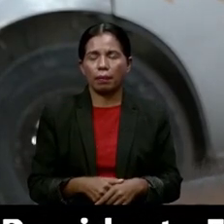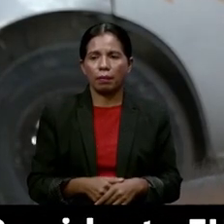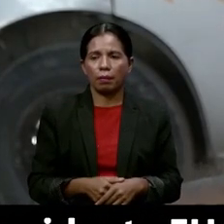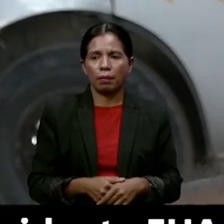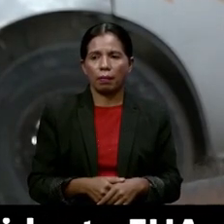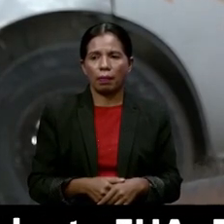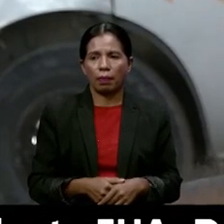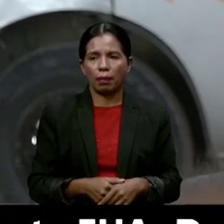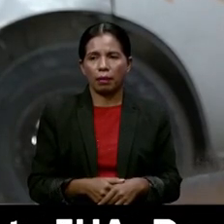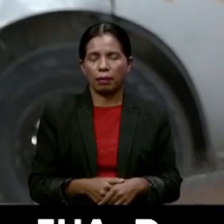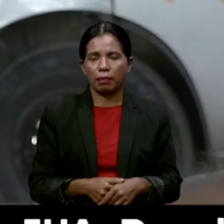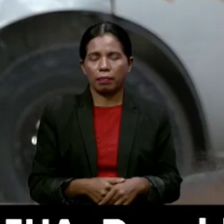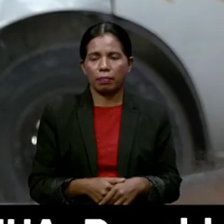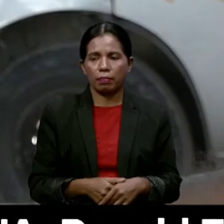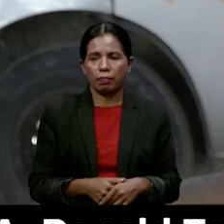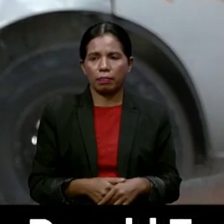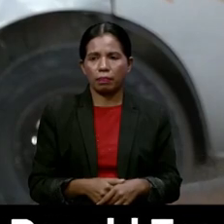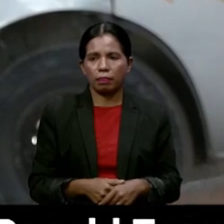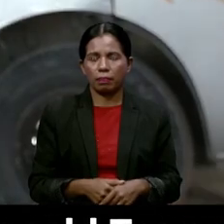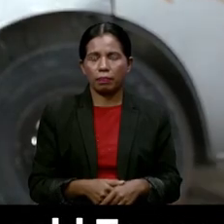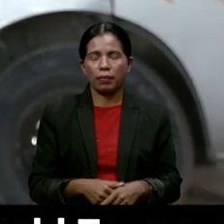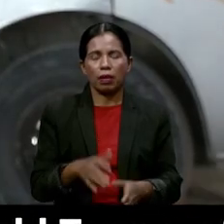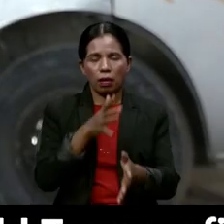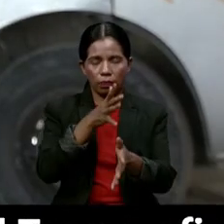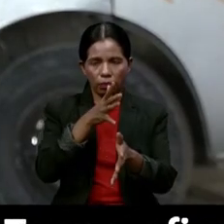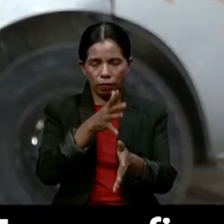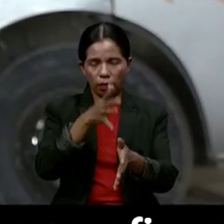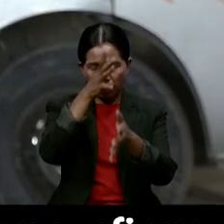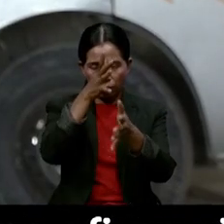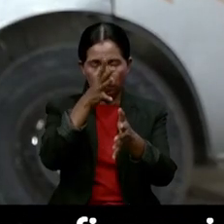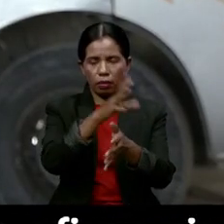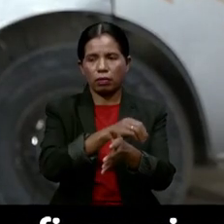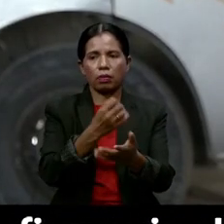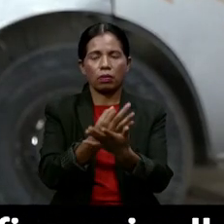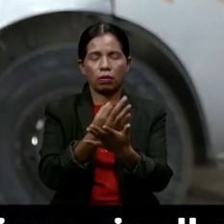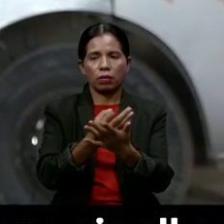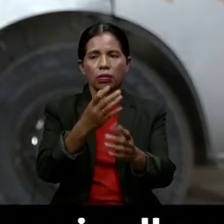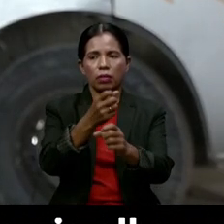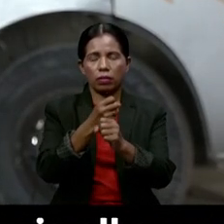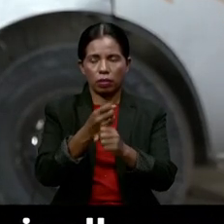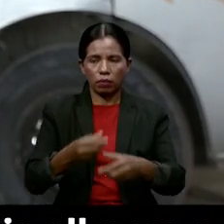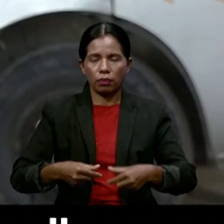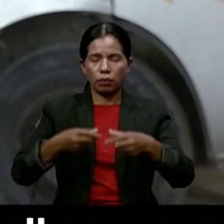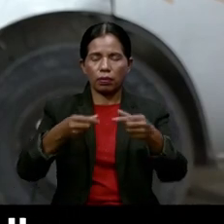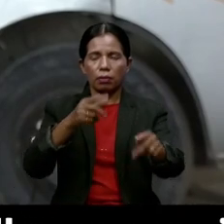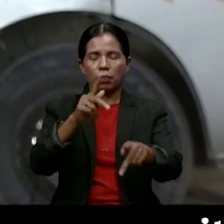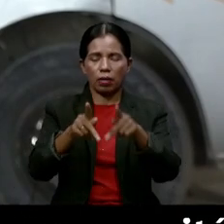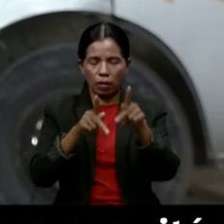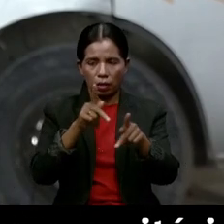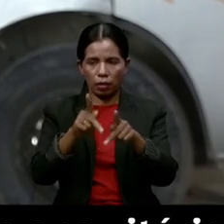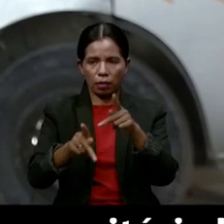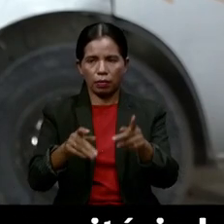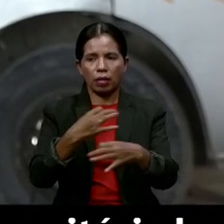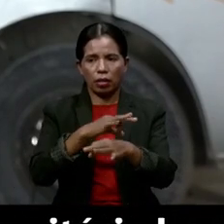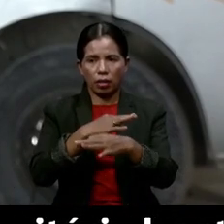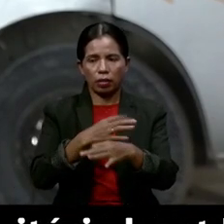tambah hello liang. Si, tuh dia sebab ferry ni orang ni si mahu orang phone tu ambas rainang ni. Orang itu hadiah ni, mana